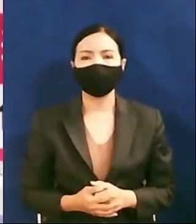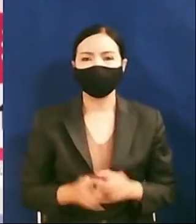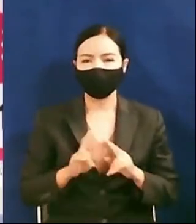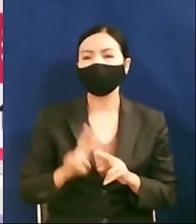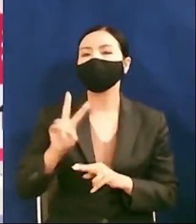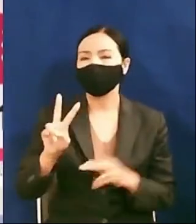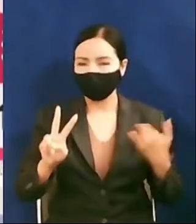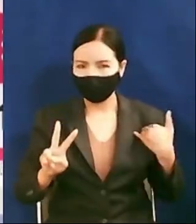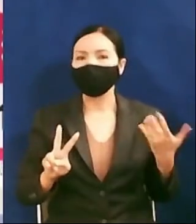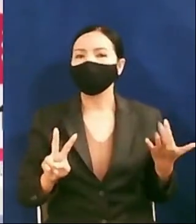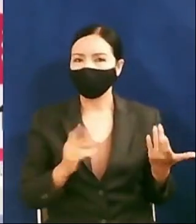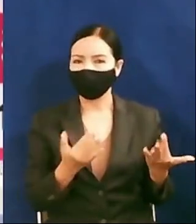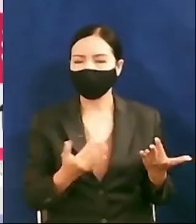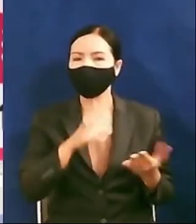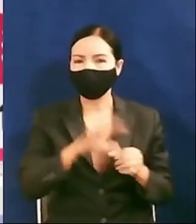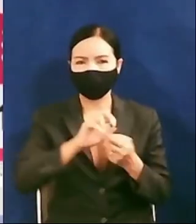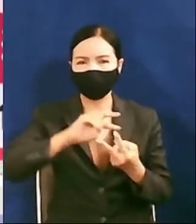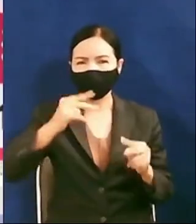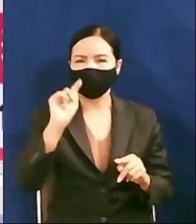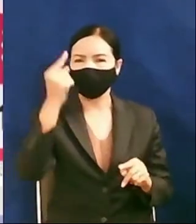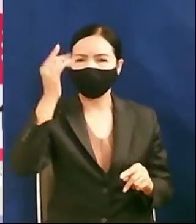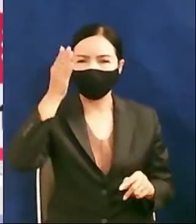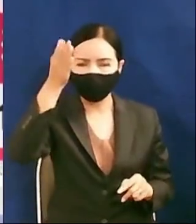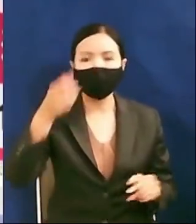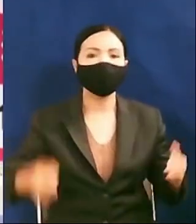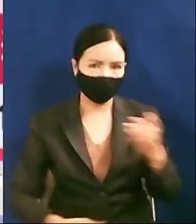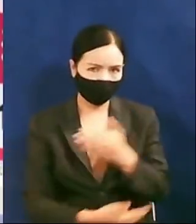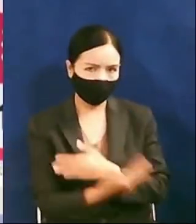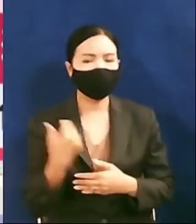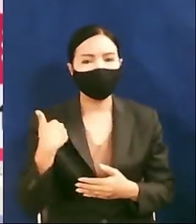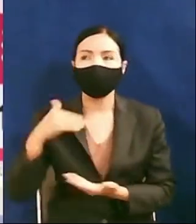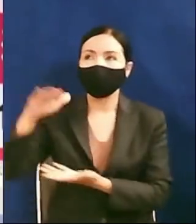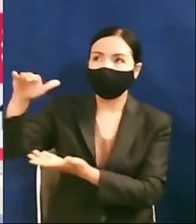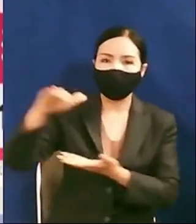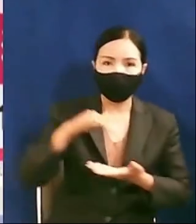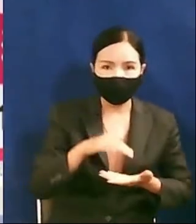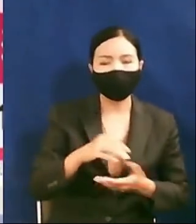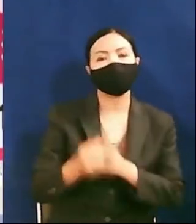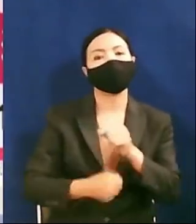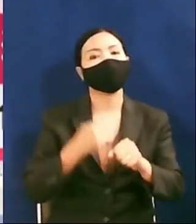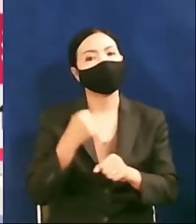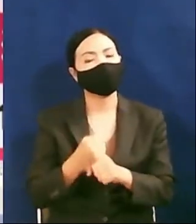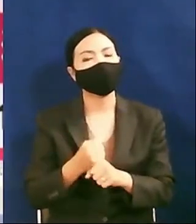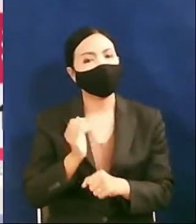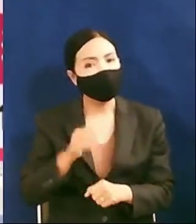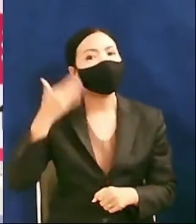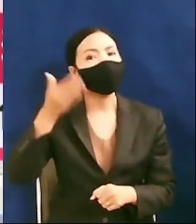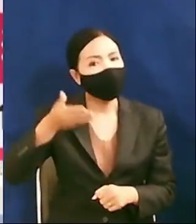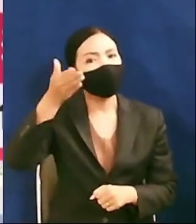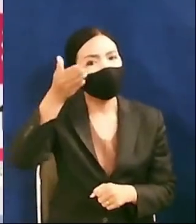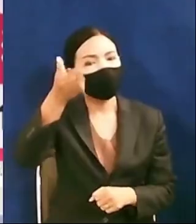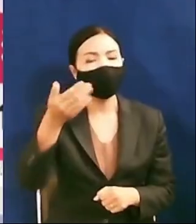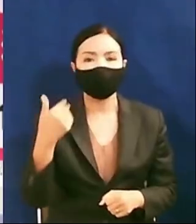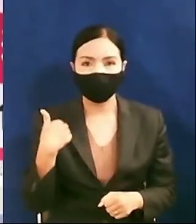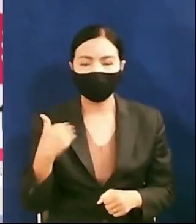ที่2นะครับที่จะรองรับสายพันธุ์ใหม่ๆนะครับก็มีโอกาสนะครับที่จะมาเป็นวัคซีนในปีต่อไปนะครับซึ่งก็